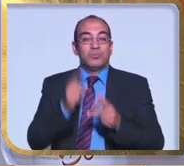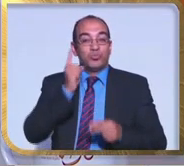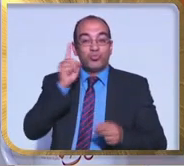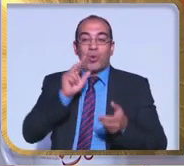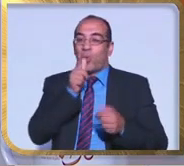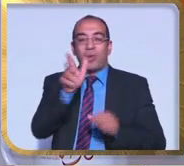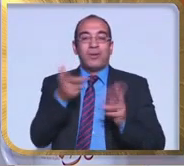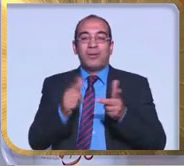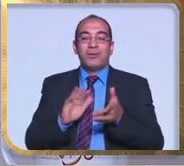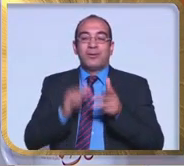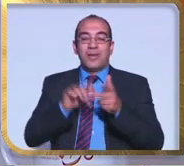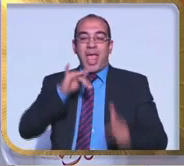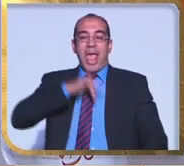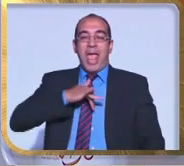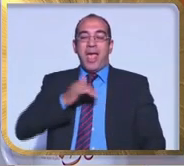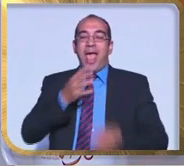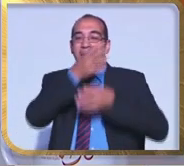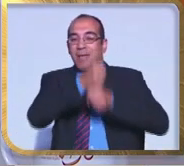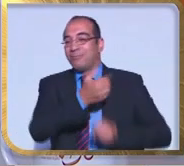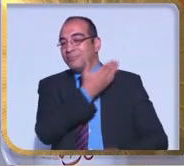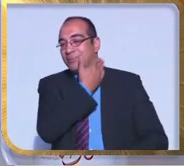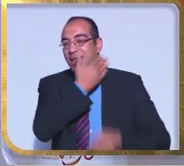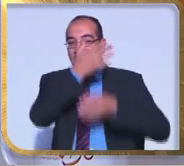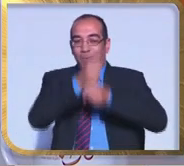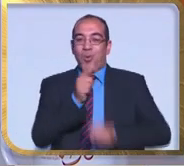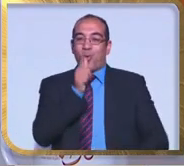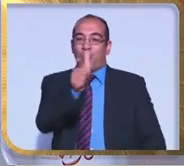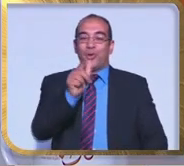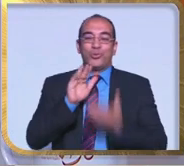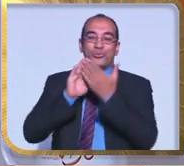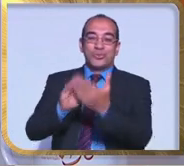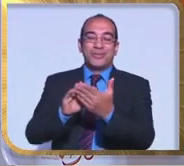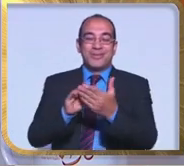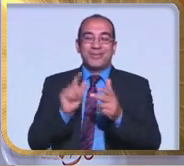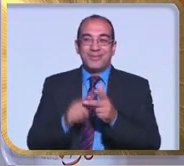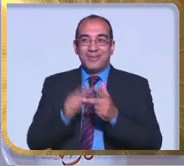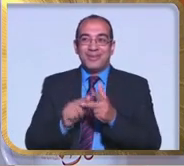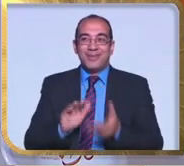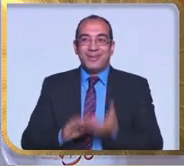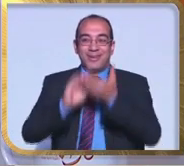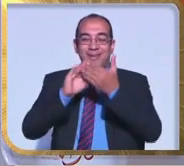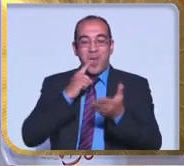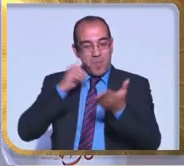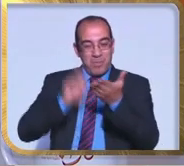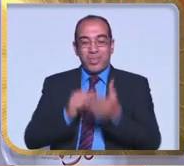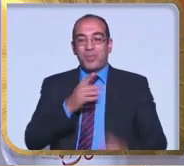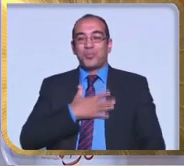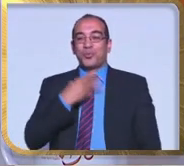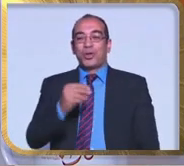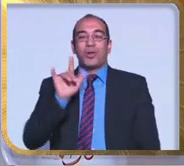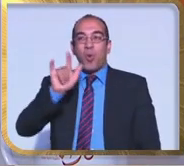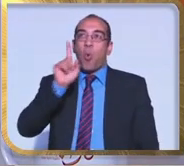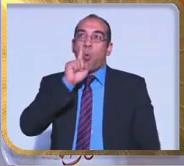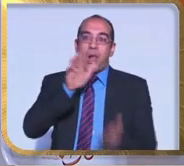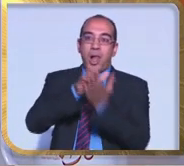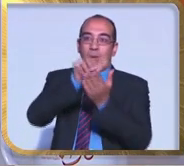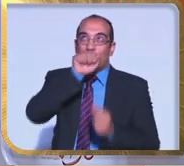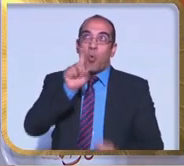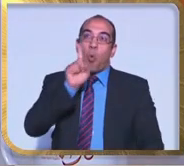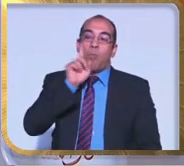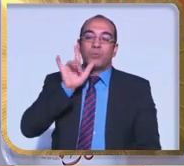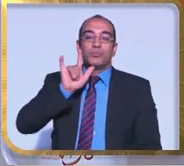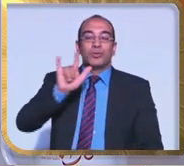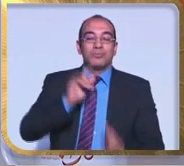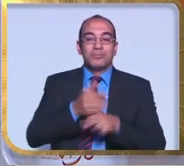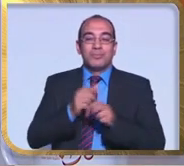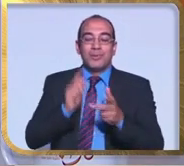ايه، بس انا حسيت انها امانه طبعا، وقلت اوصلها لك لانها بجد كانت بتحبك والله العظيم. احبها